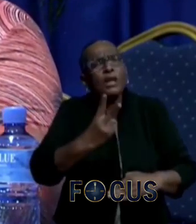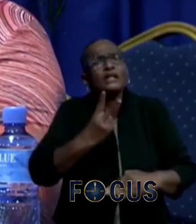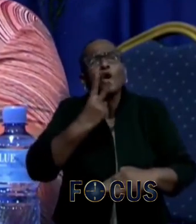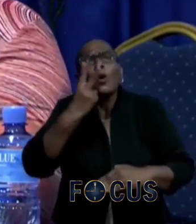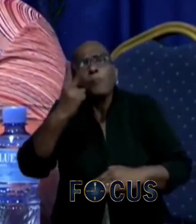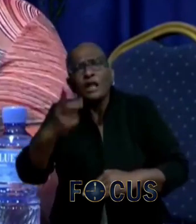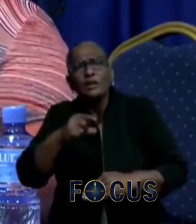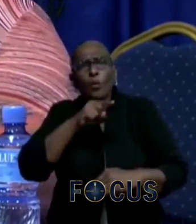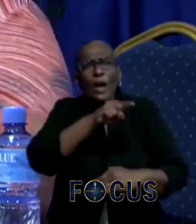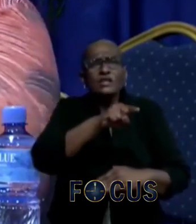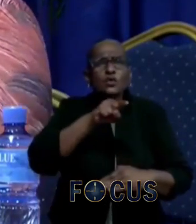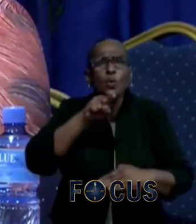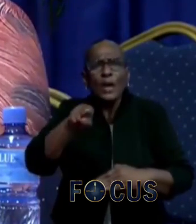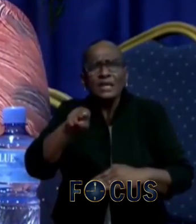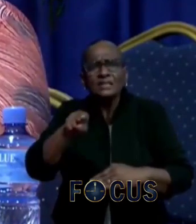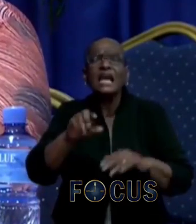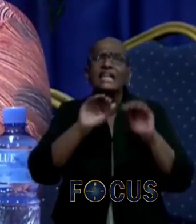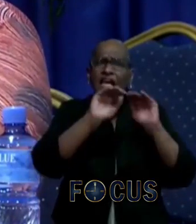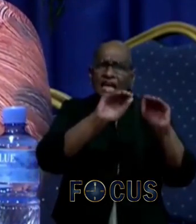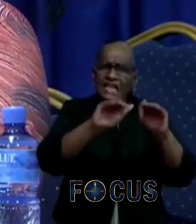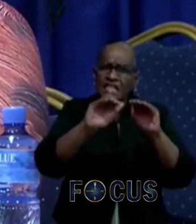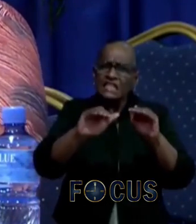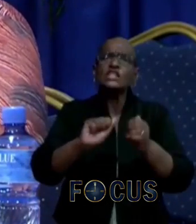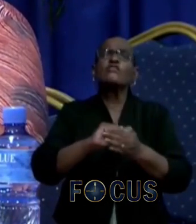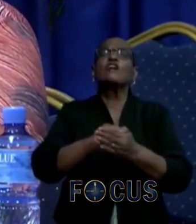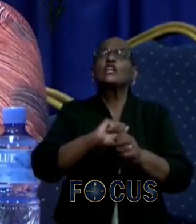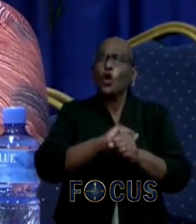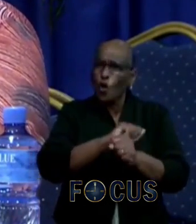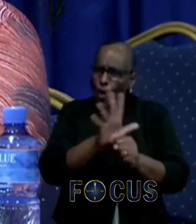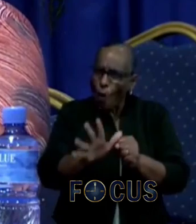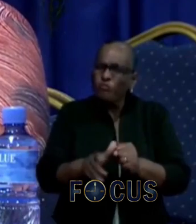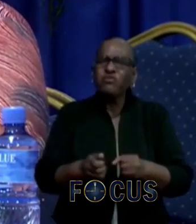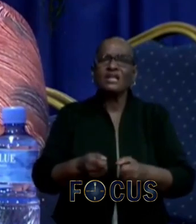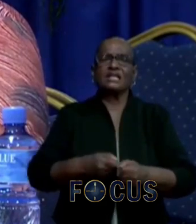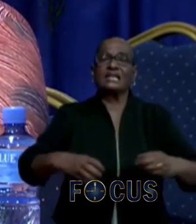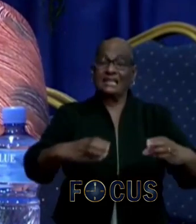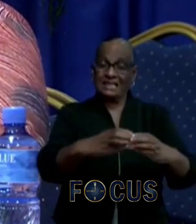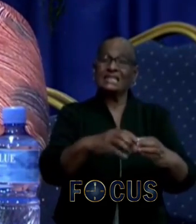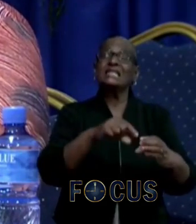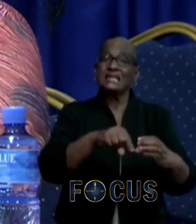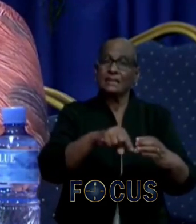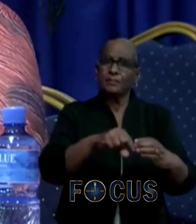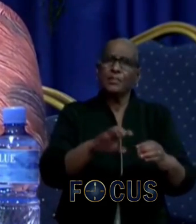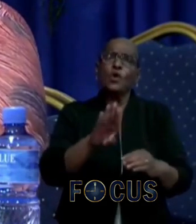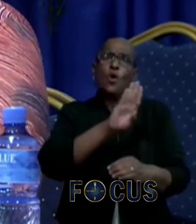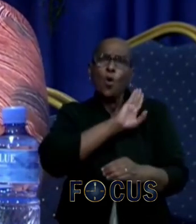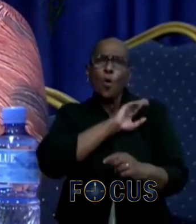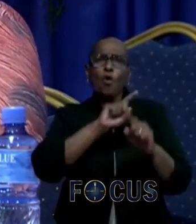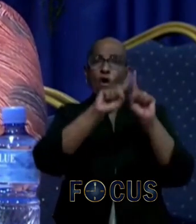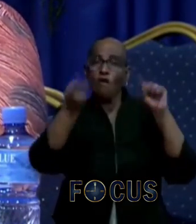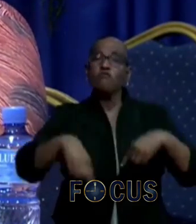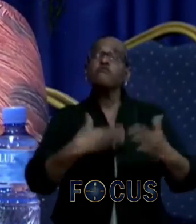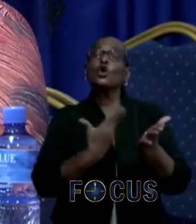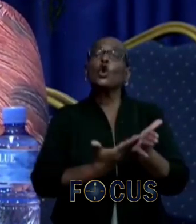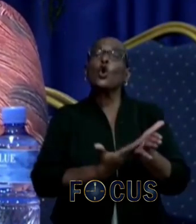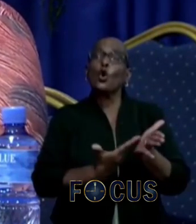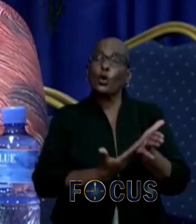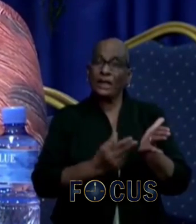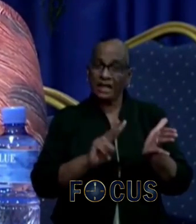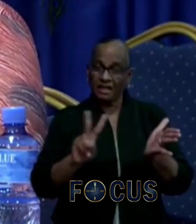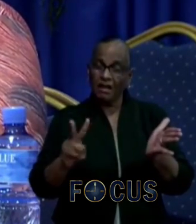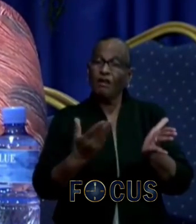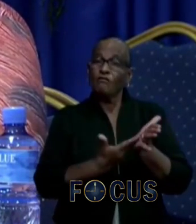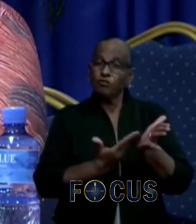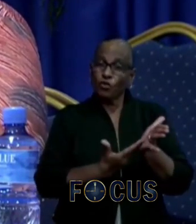de aanwijzingen en de instructies vanuit het COVID-managementteam. Verder ook nog de vergunningsvoorwaarden